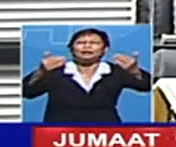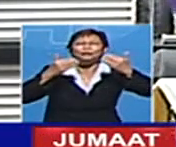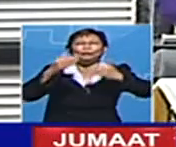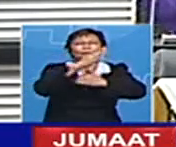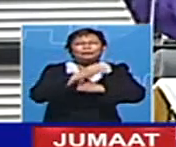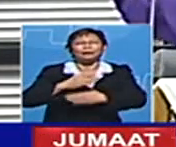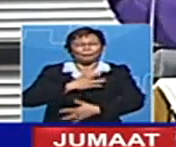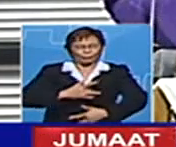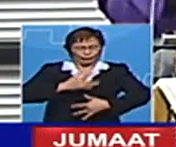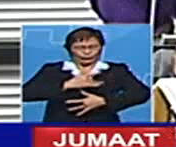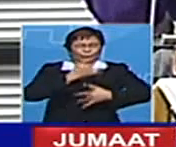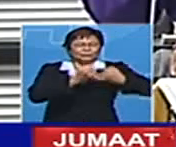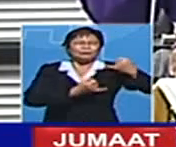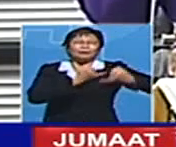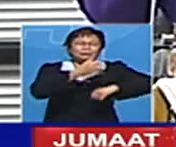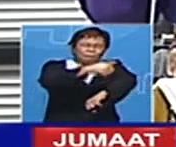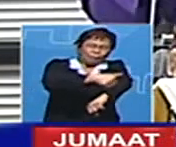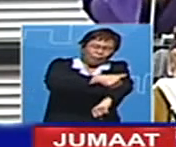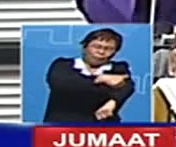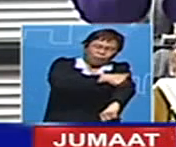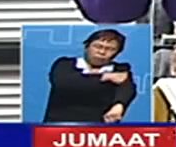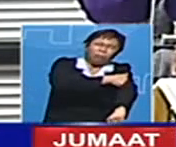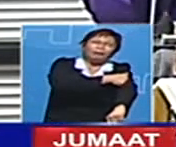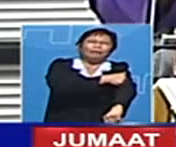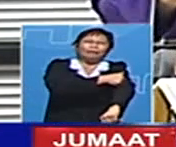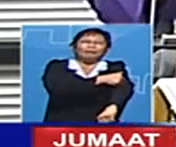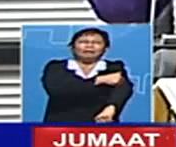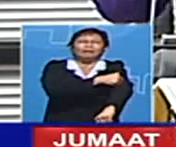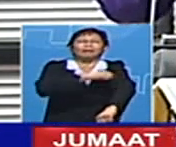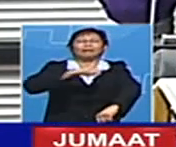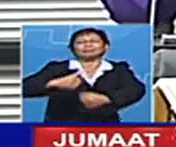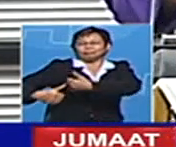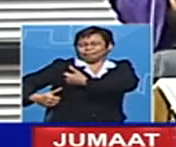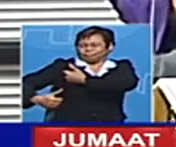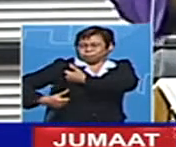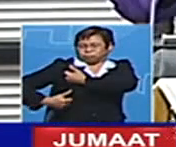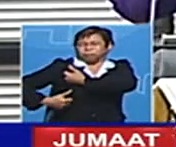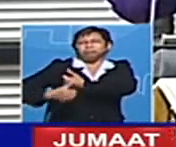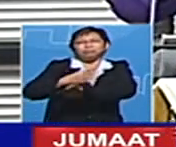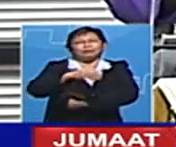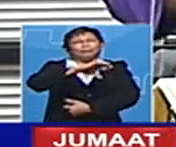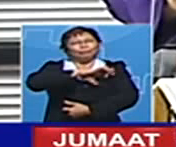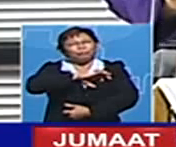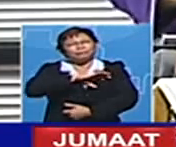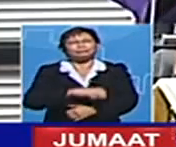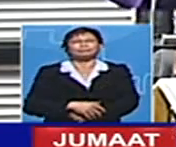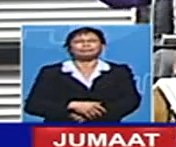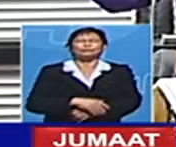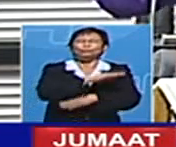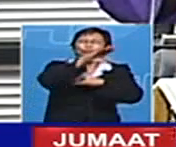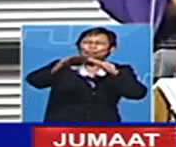dan menghargai jasa serta pengorbanan anggota keselamatan mahupun para